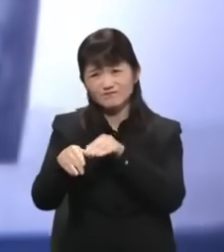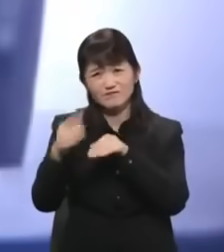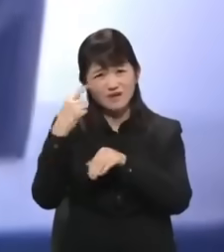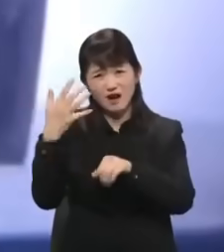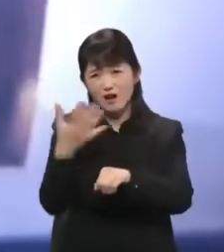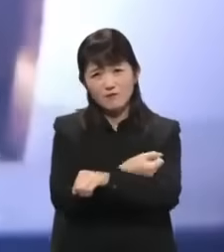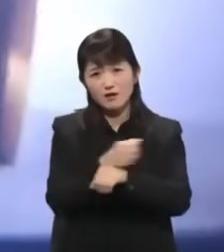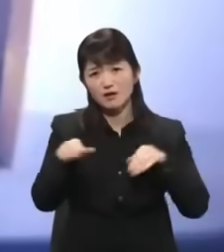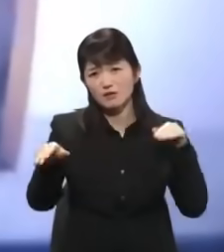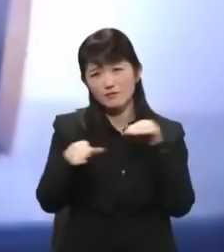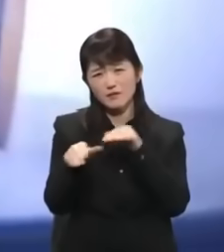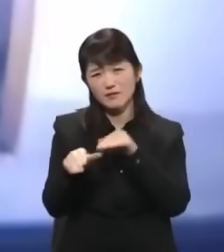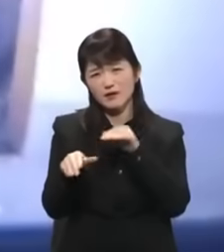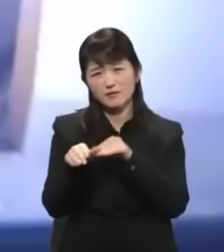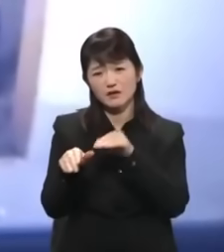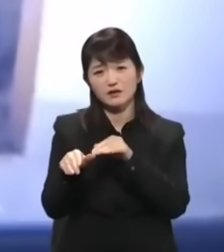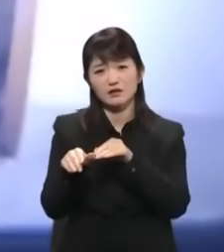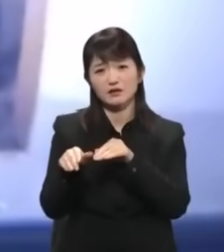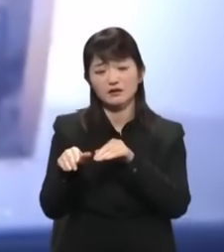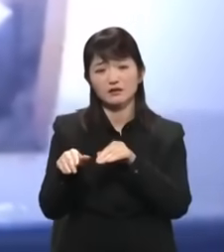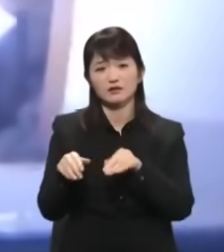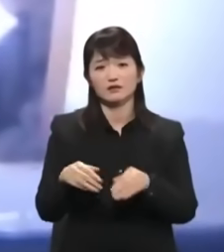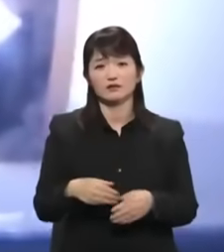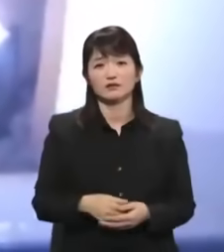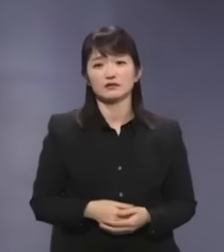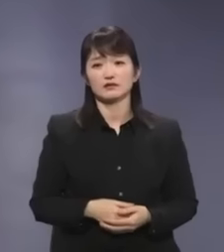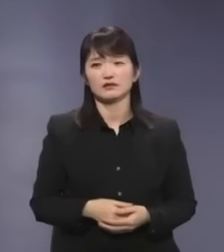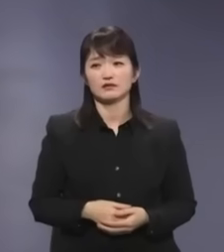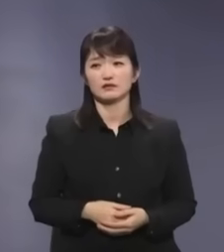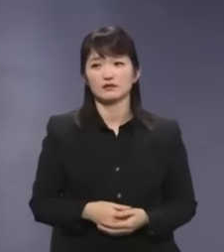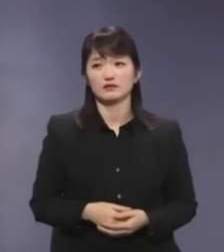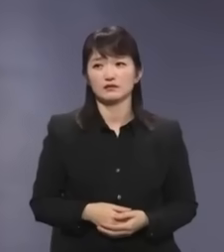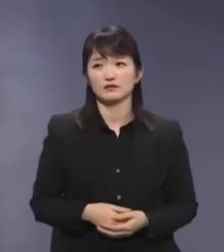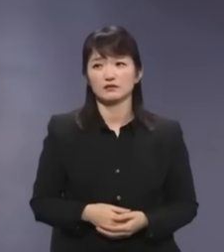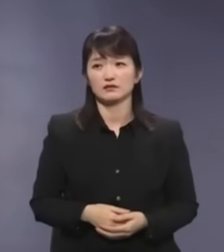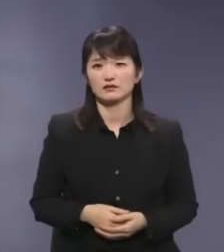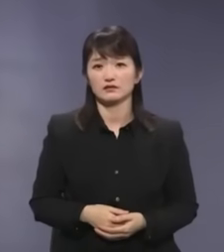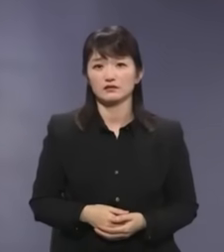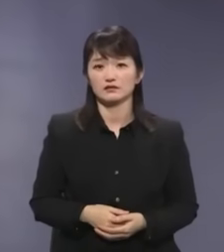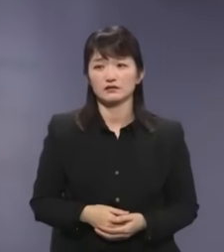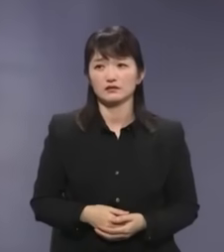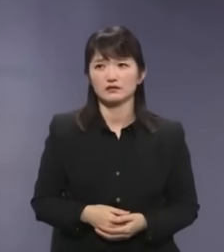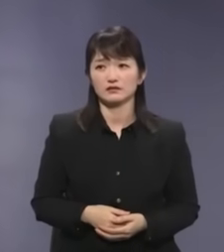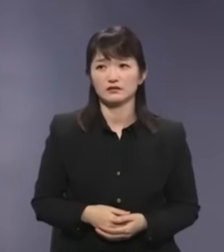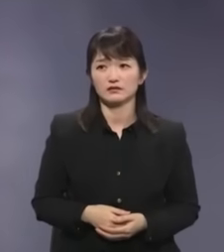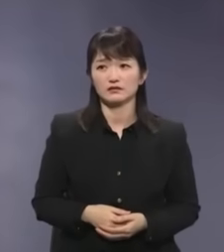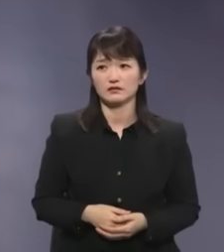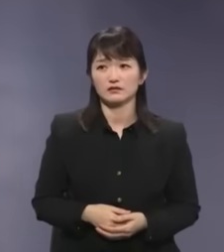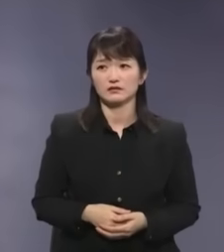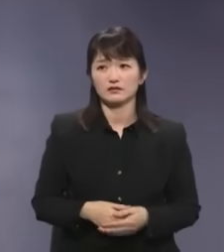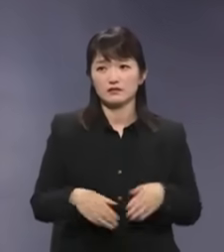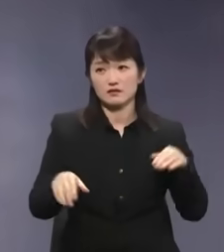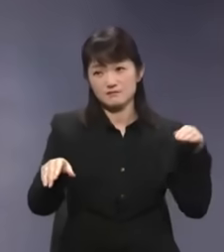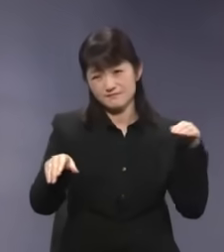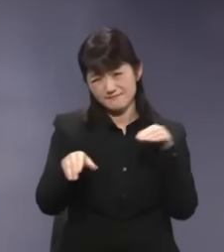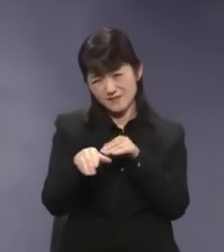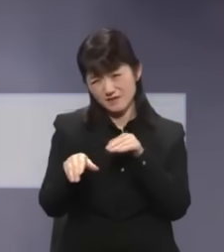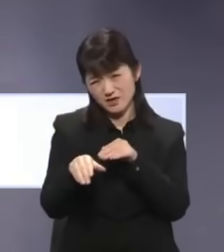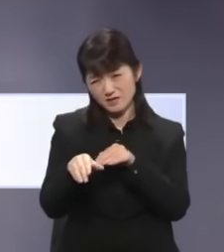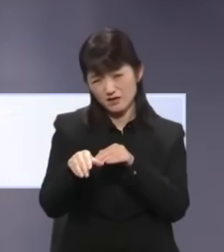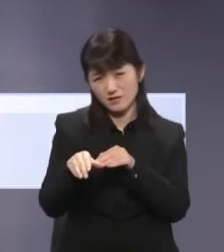내면서 차를들이 봤거든요 저렇게 파손된 차량들이 15대나 된다는